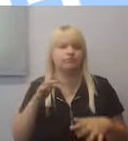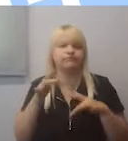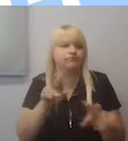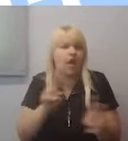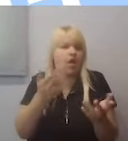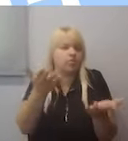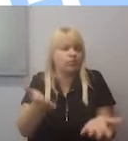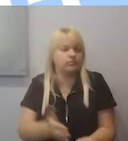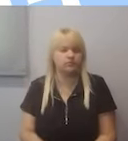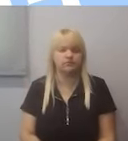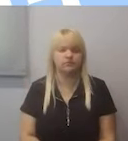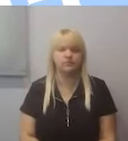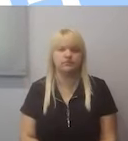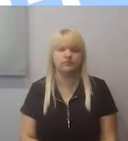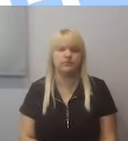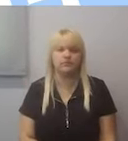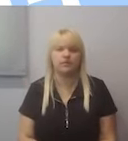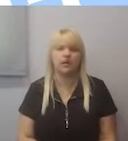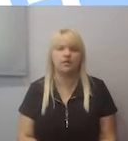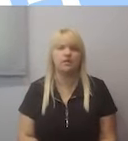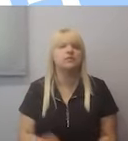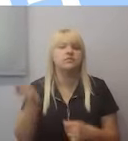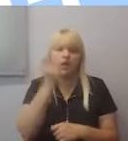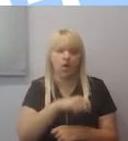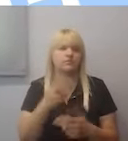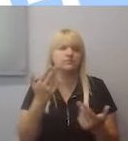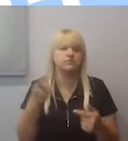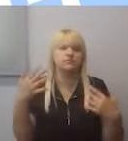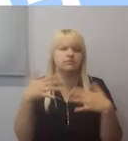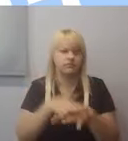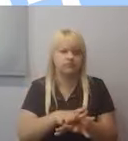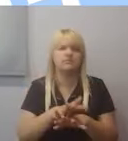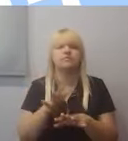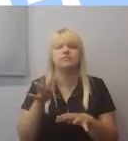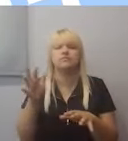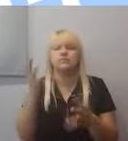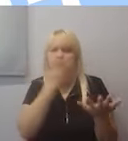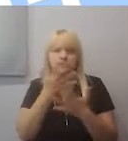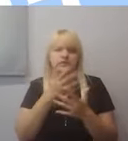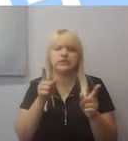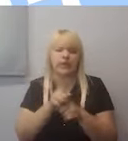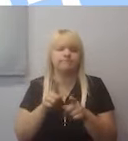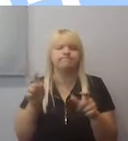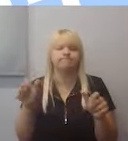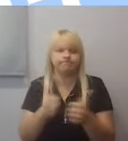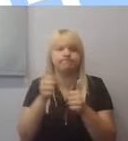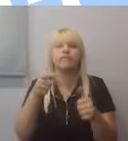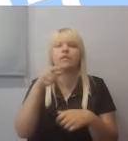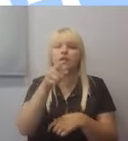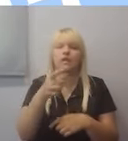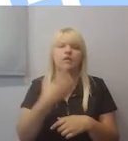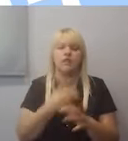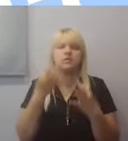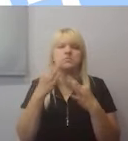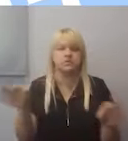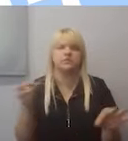smadzenēm zaudējumi jā nu tas ir iet kopā ar to dezorientāciju zināmā mērā ka tev ir jāatbrīvojas no bailēm